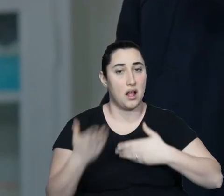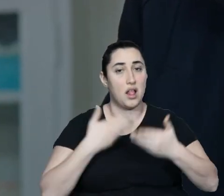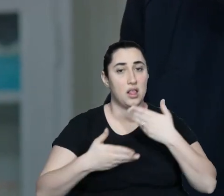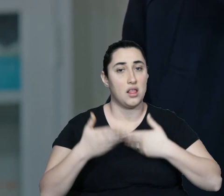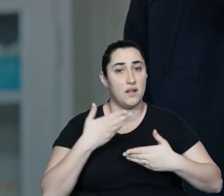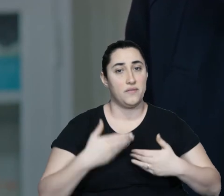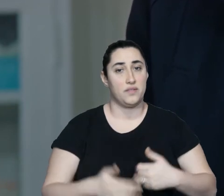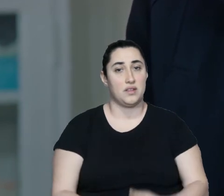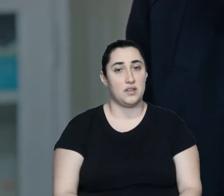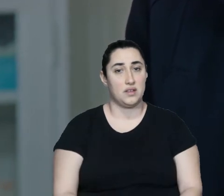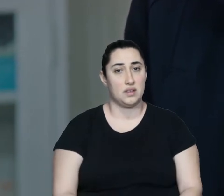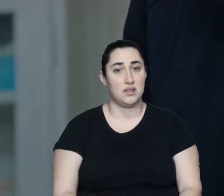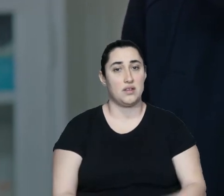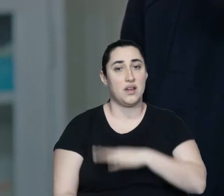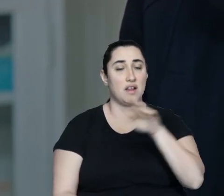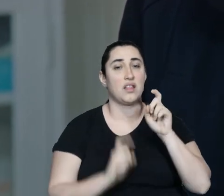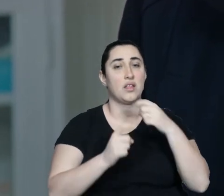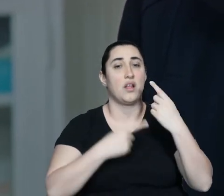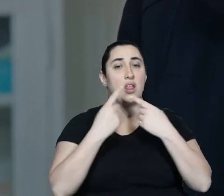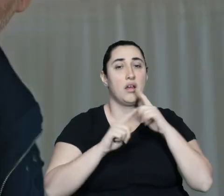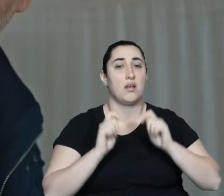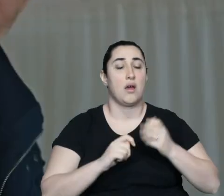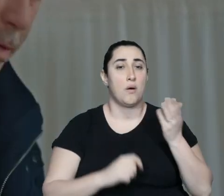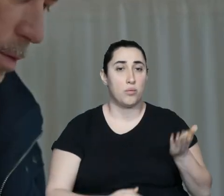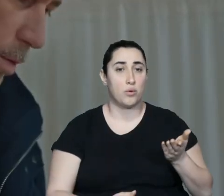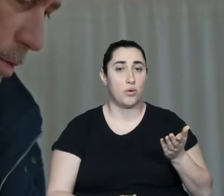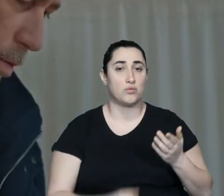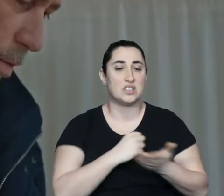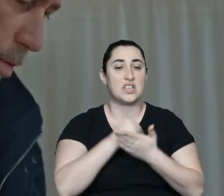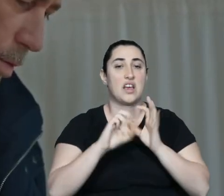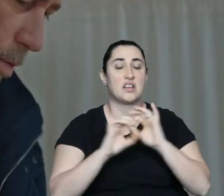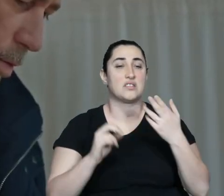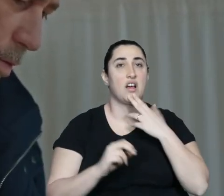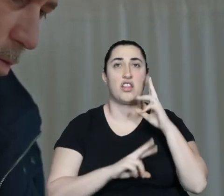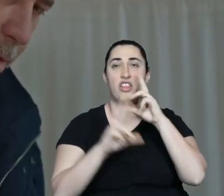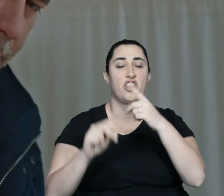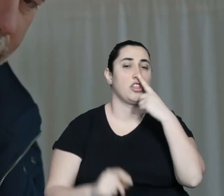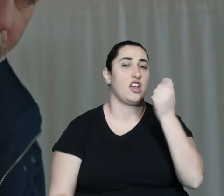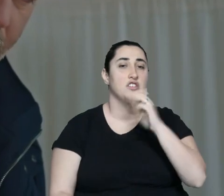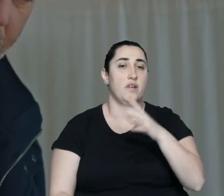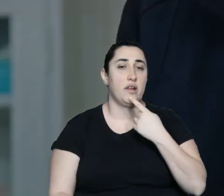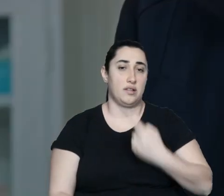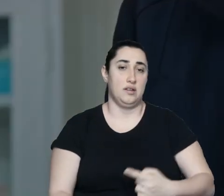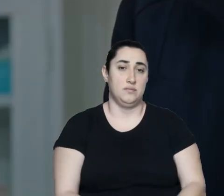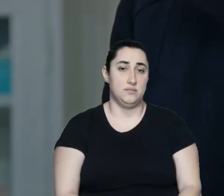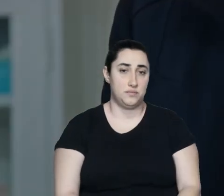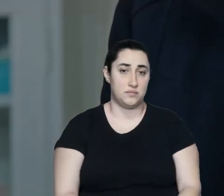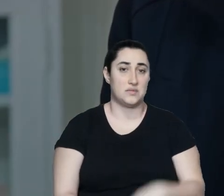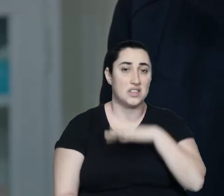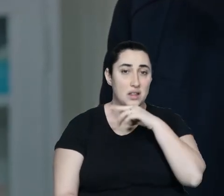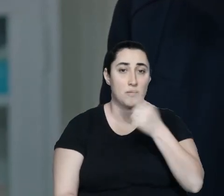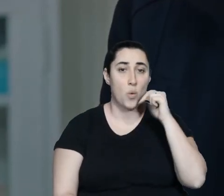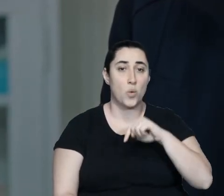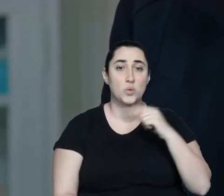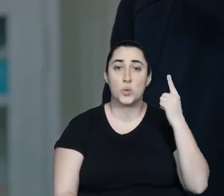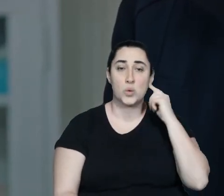bana. Millet sağda solda dedikodu yapıyormuş. Nikahsız kadın, o evde ne işi var falan diyorlarmış. Dedem de zaten